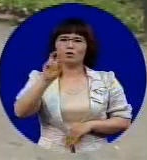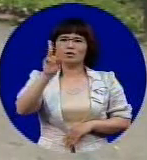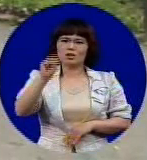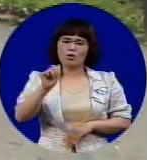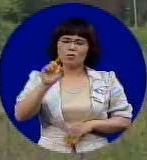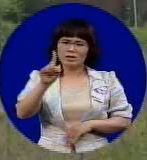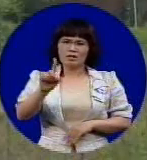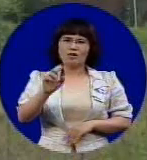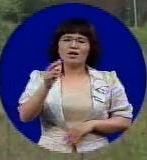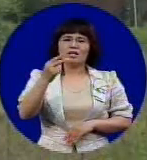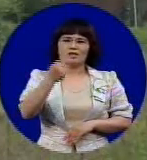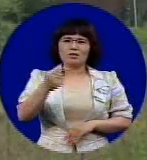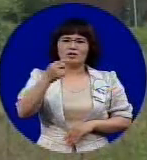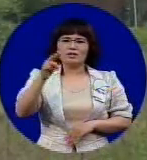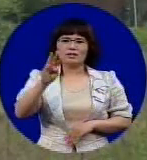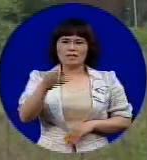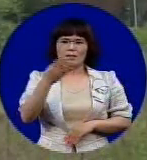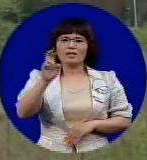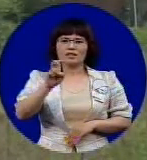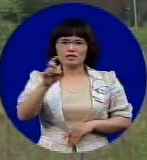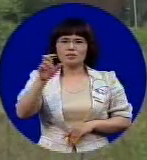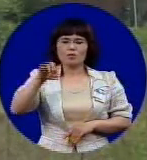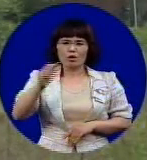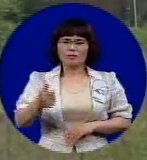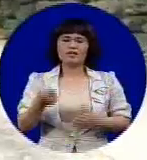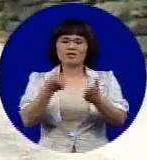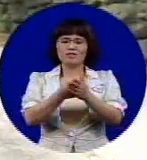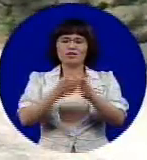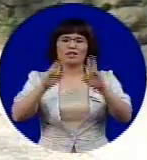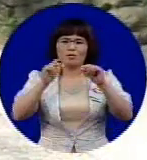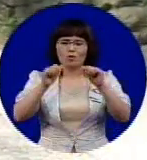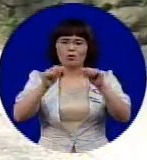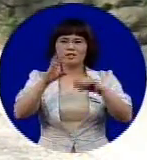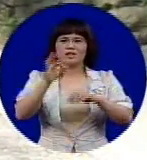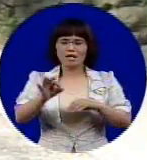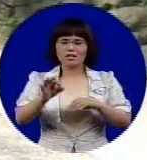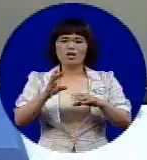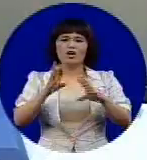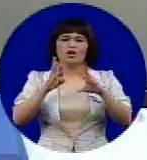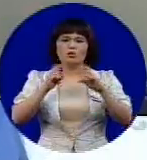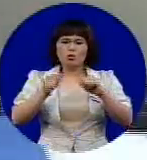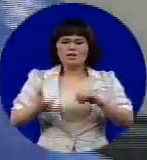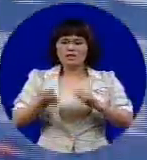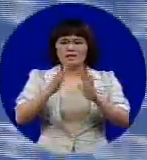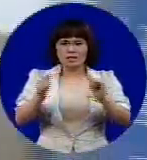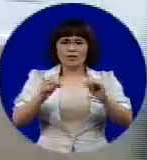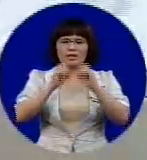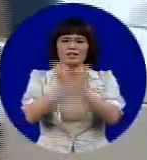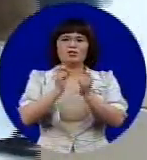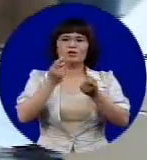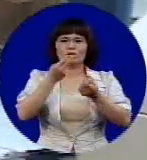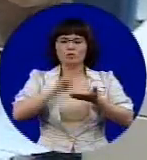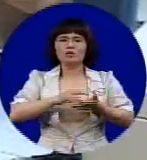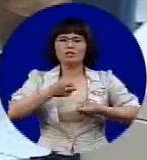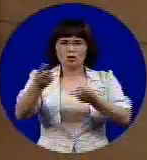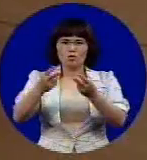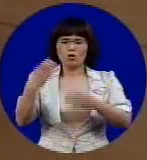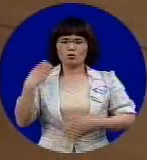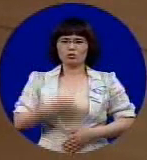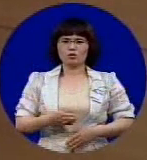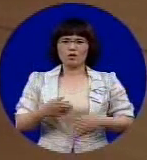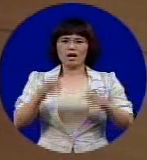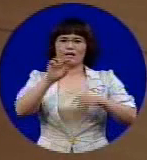1제곱미터에 1,410원으로 조사됐습니다. 결정된 개별 공시지가는 토지 소유자에게 개별 통지되며 각